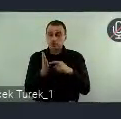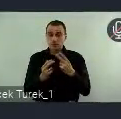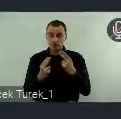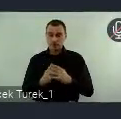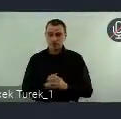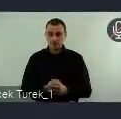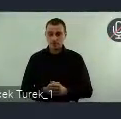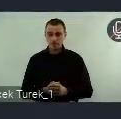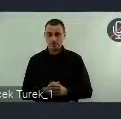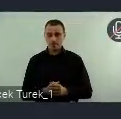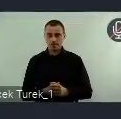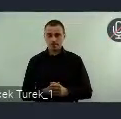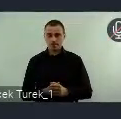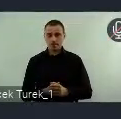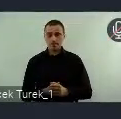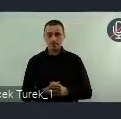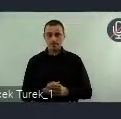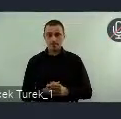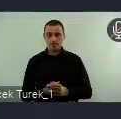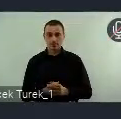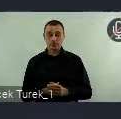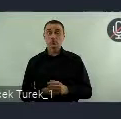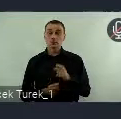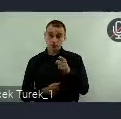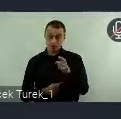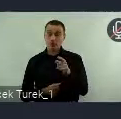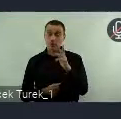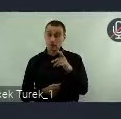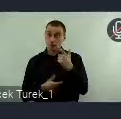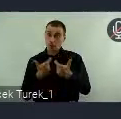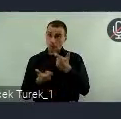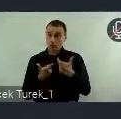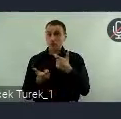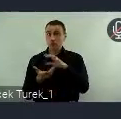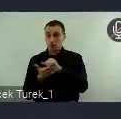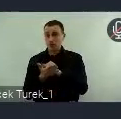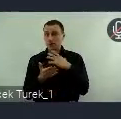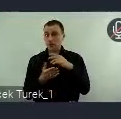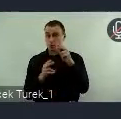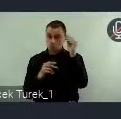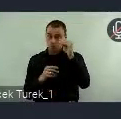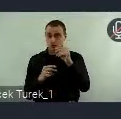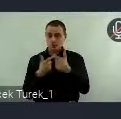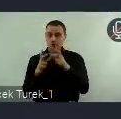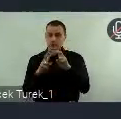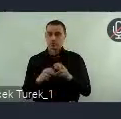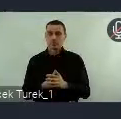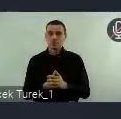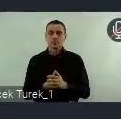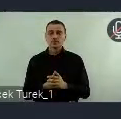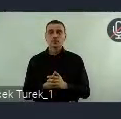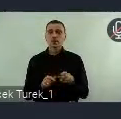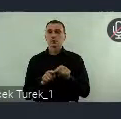odnosi się do rzeczy którymi wy się będziecie zajmować ci musicie Na co zwracać uwagę Multimedia to samo objęte wymaganiami ustawy